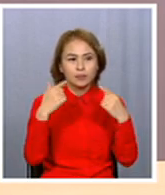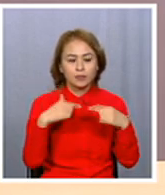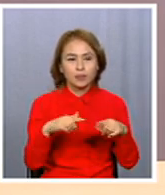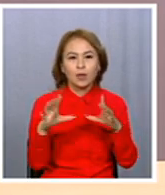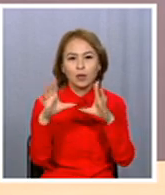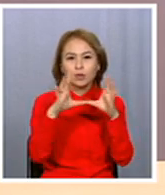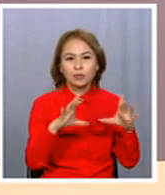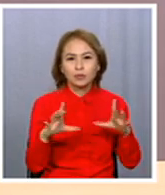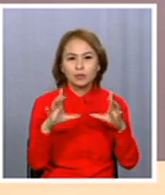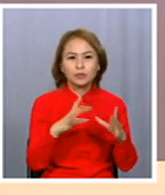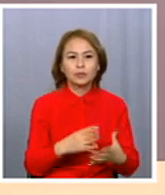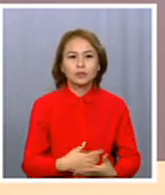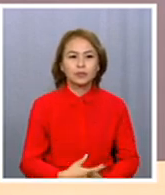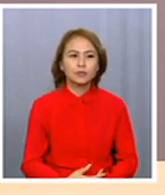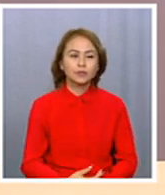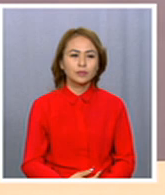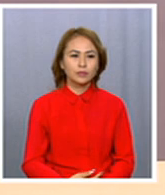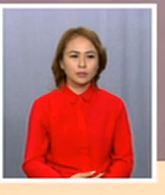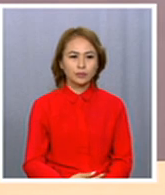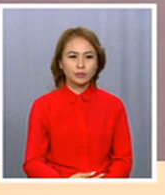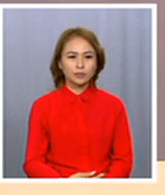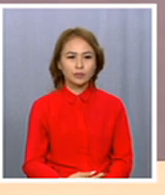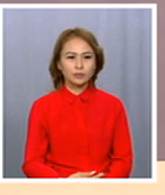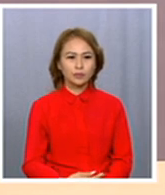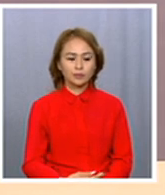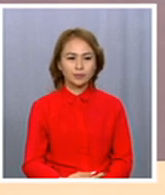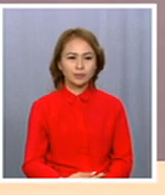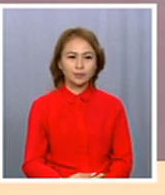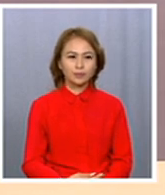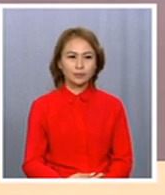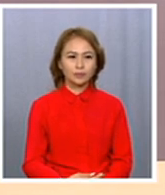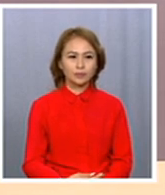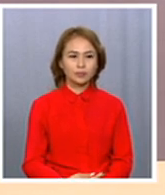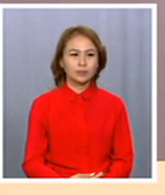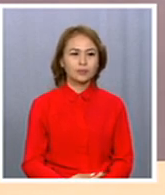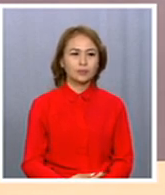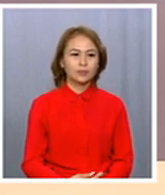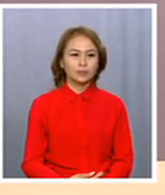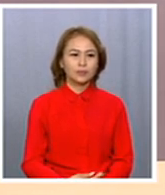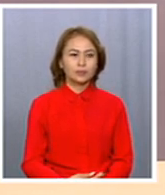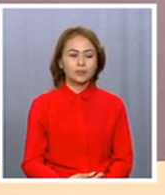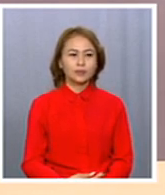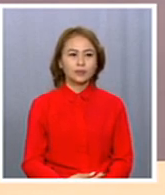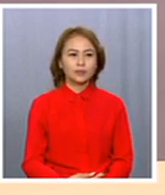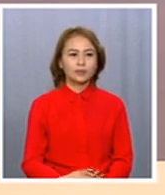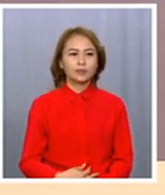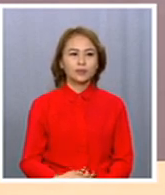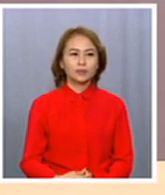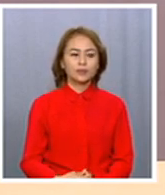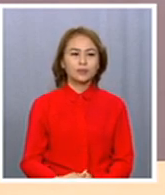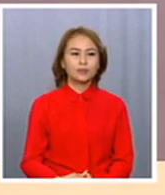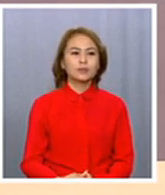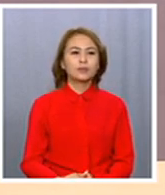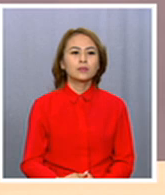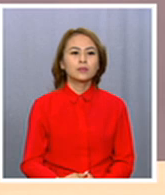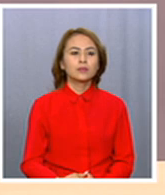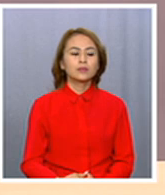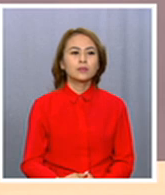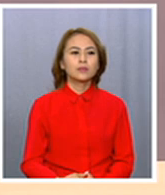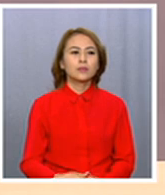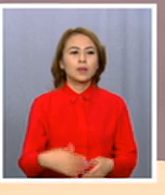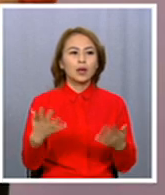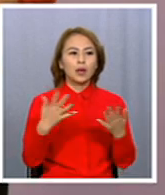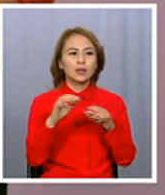төртінші ұяшығына дөңгелекті. Енді балалар, үшінші бағандағы бірінші ұяшыққа қандай